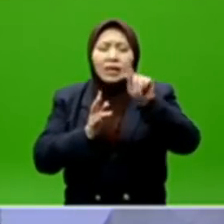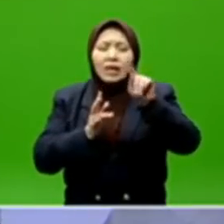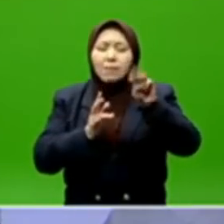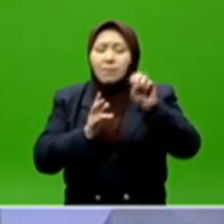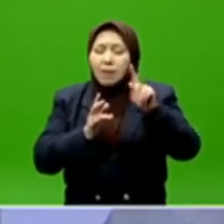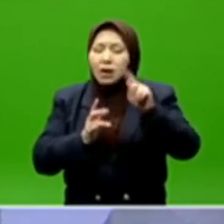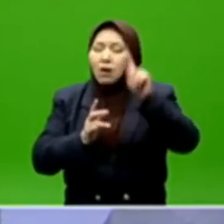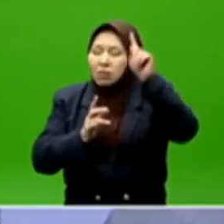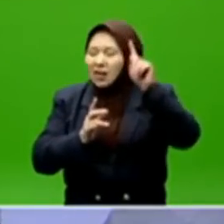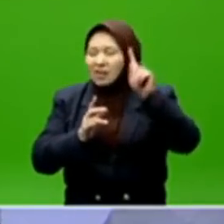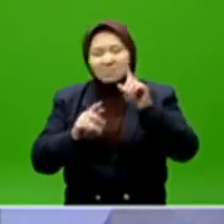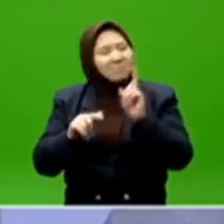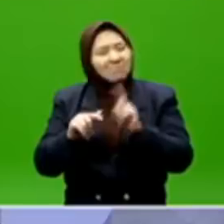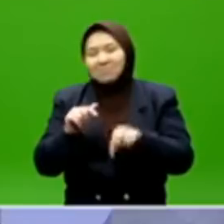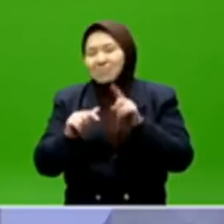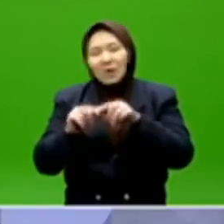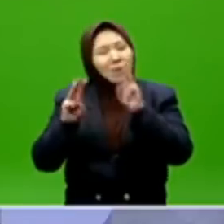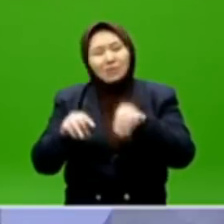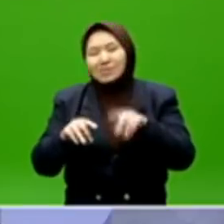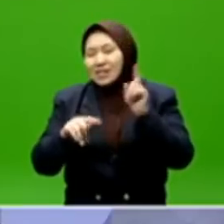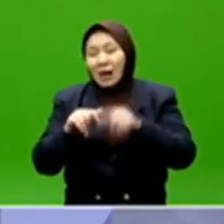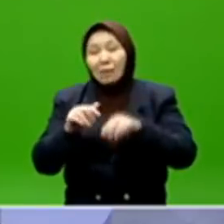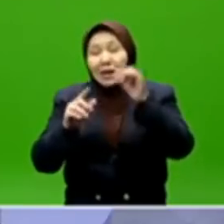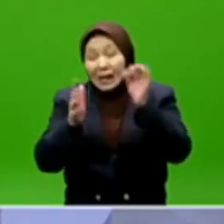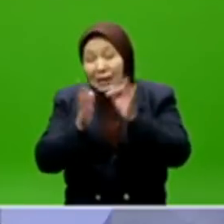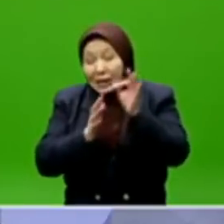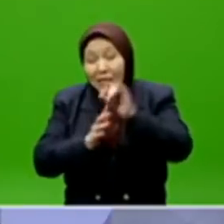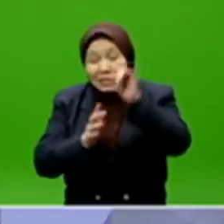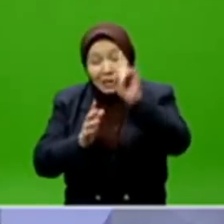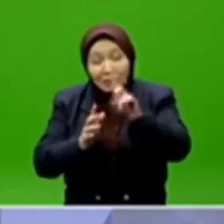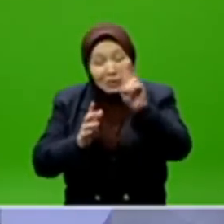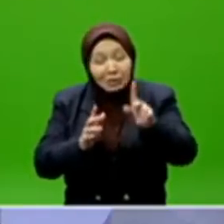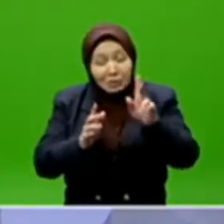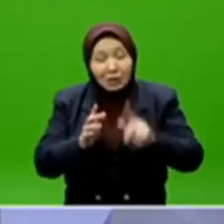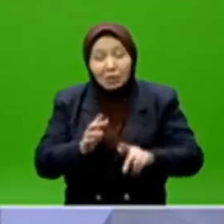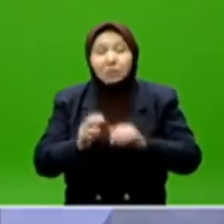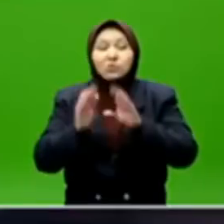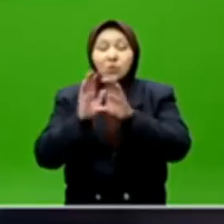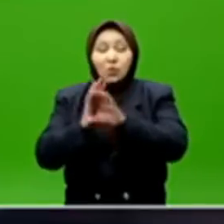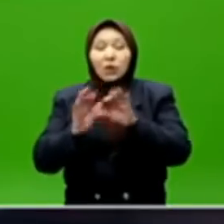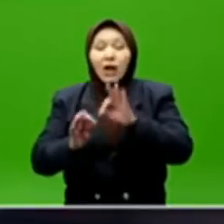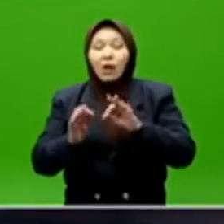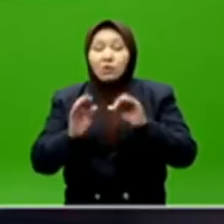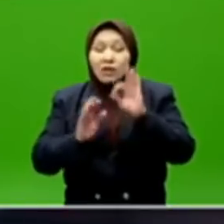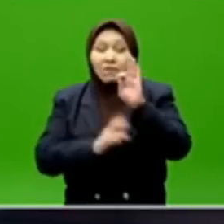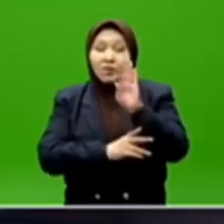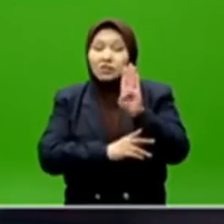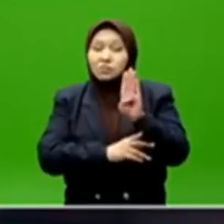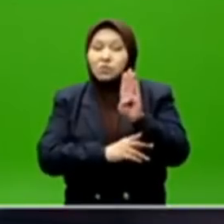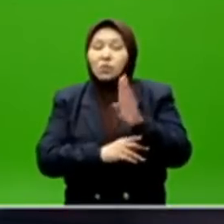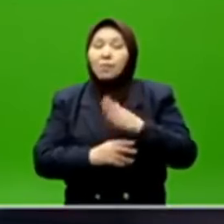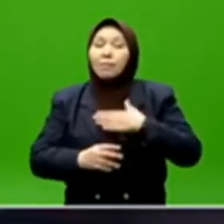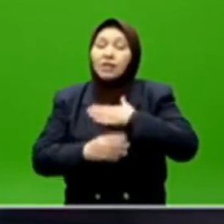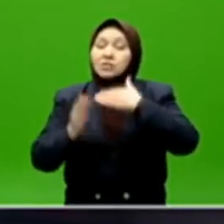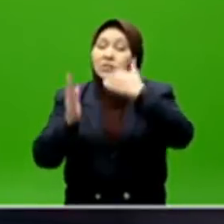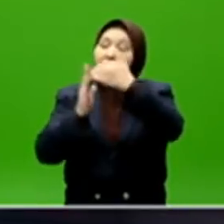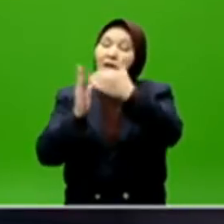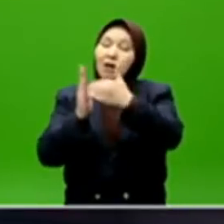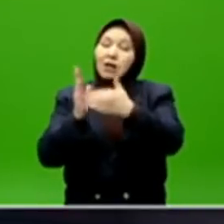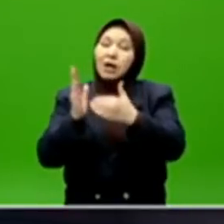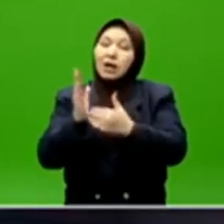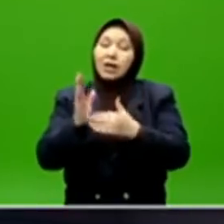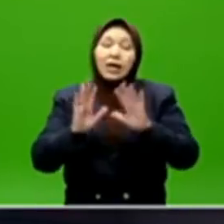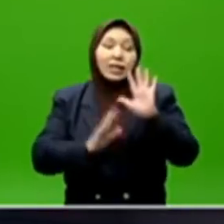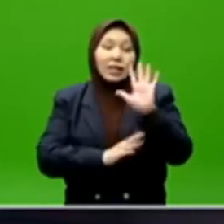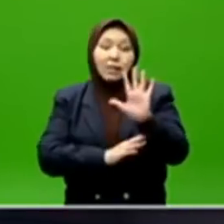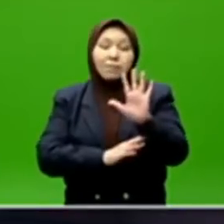tuhsuha, kamu tidak boleh nak kira satu persatu. Mudah ceritanya lah, tuan-tuan, ya, kalau yang di Facebook, tolong senaraikan